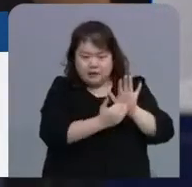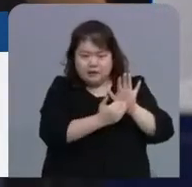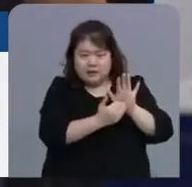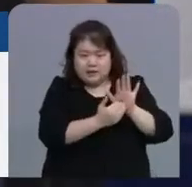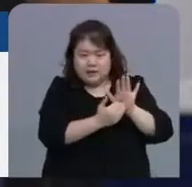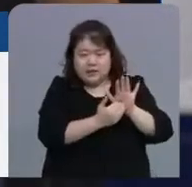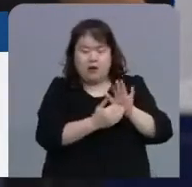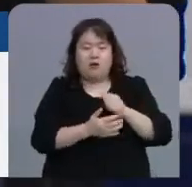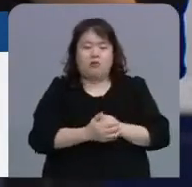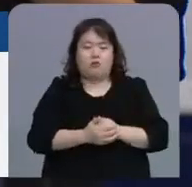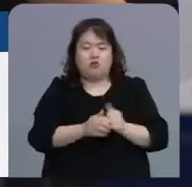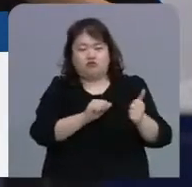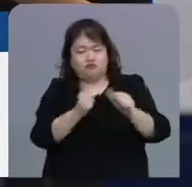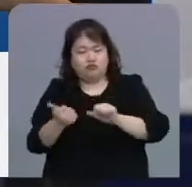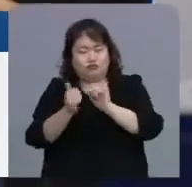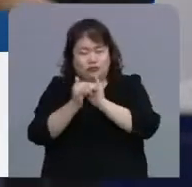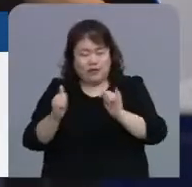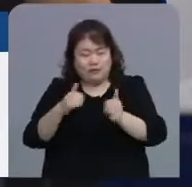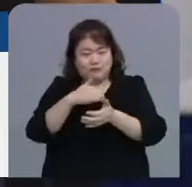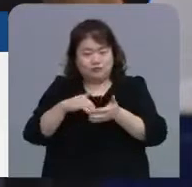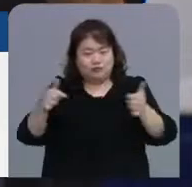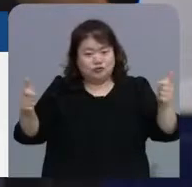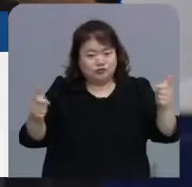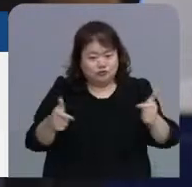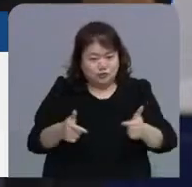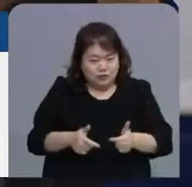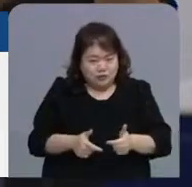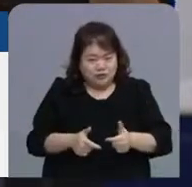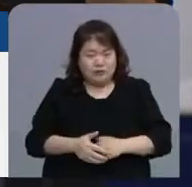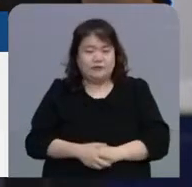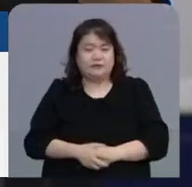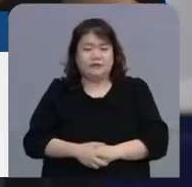그다음에 사망자를 줄임으로 인해서